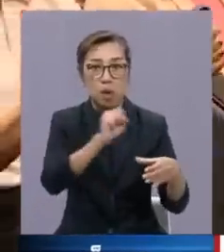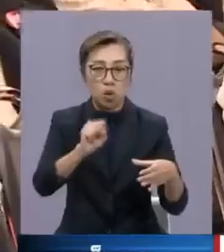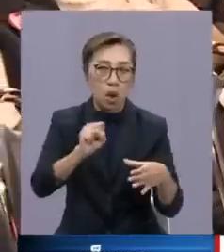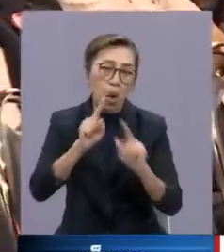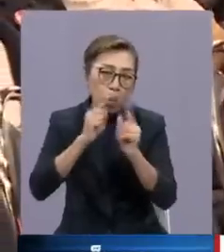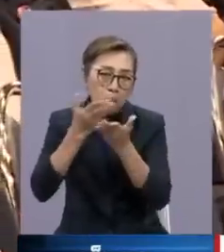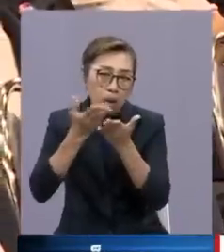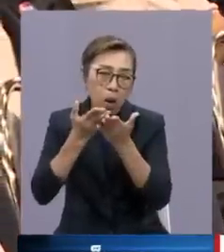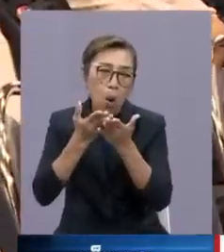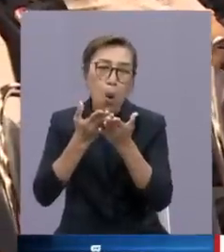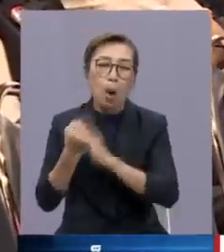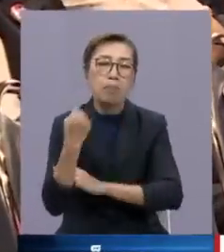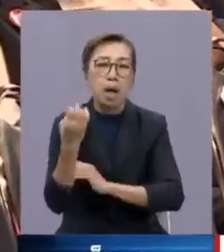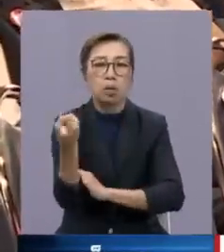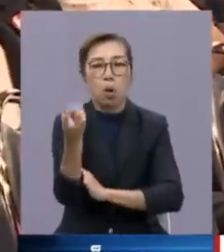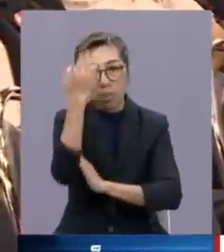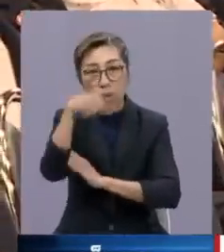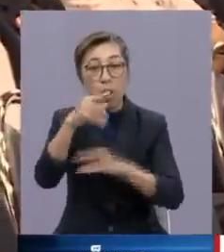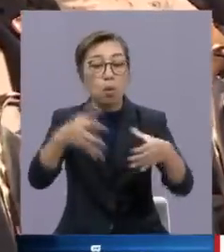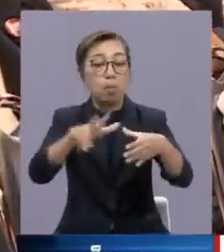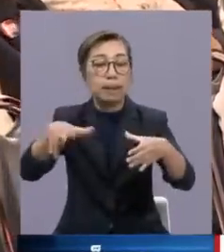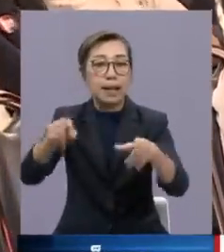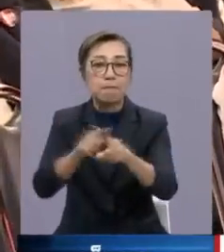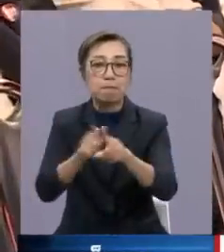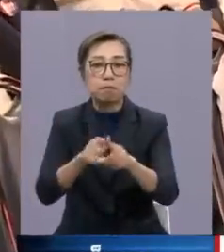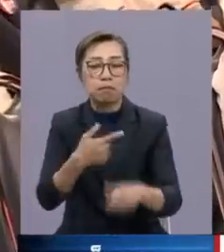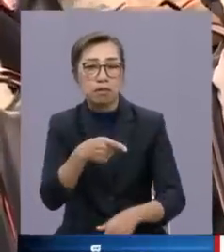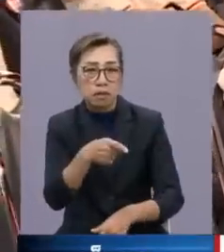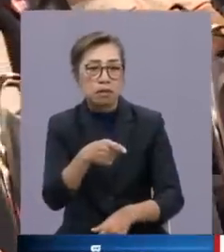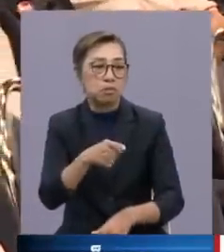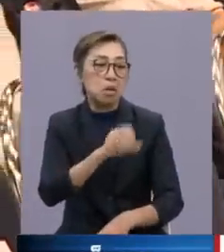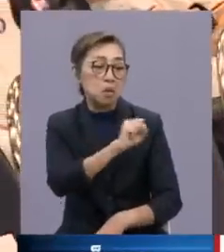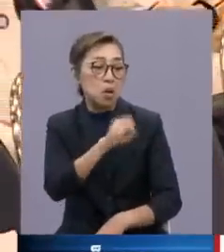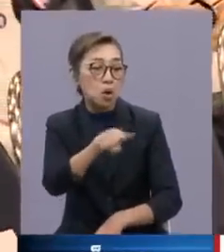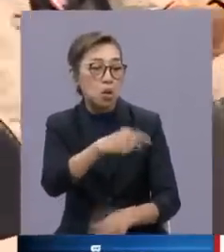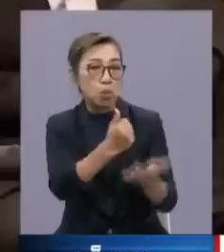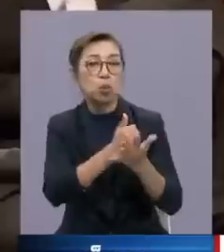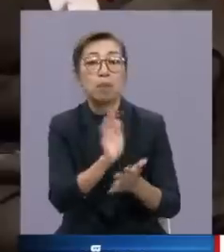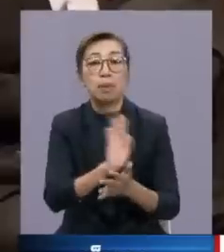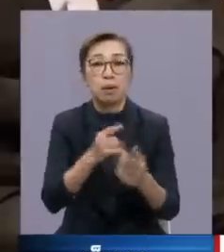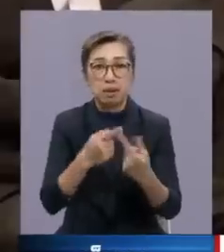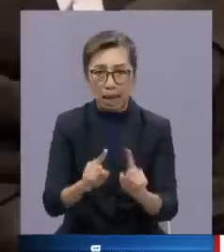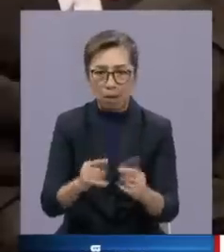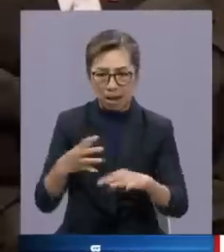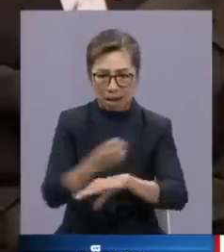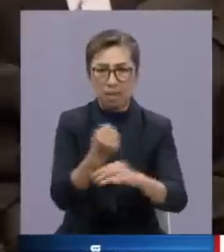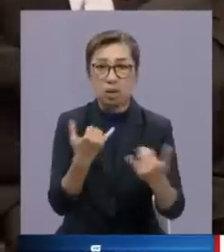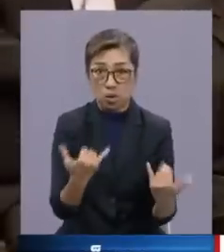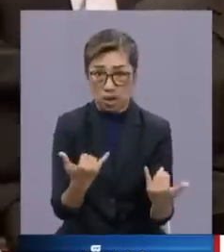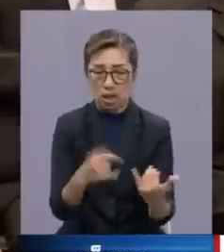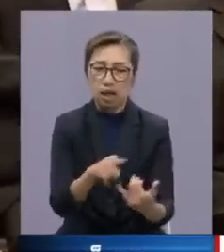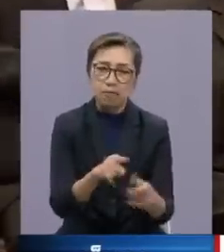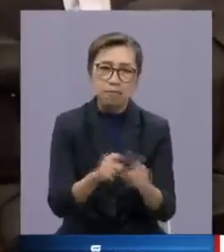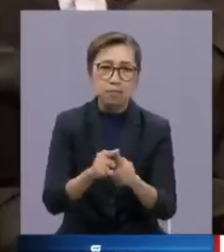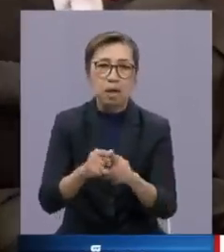จะมีน้อยเนื่องจากที่ผ่านมาเพื่อไทยไม่ค่อยได้พึ่งพาบริการของสสแต่สถานการณ์การเมืองขณะนี้บอกเลยนะครับ